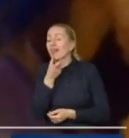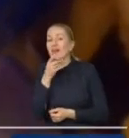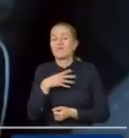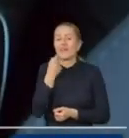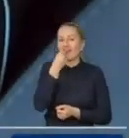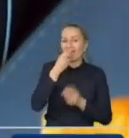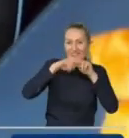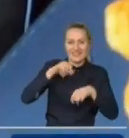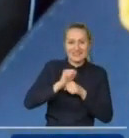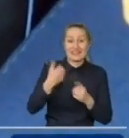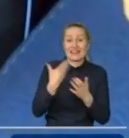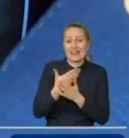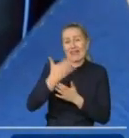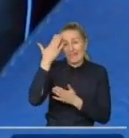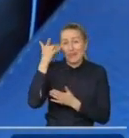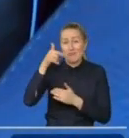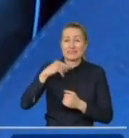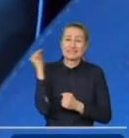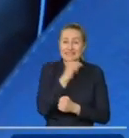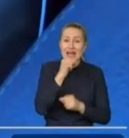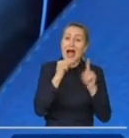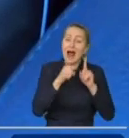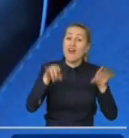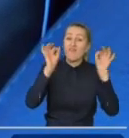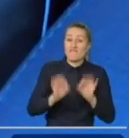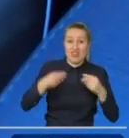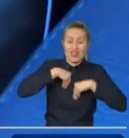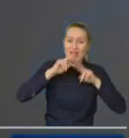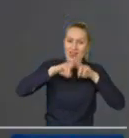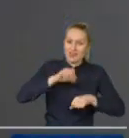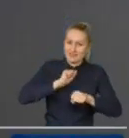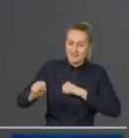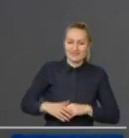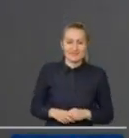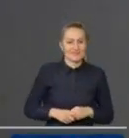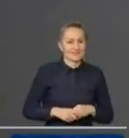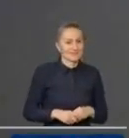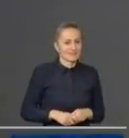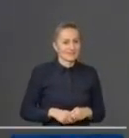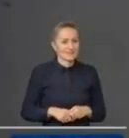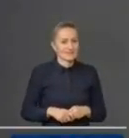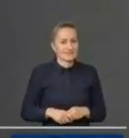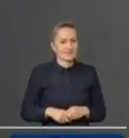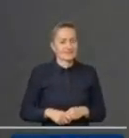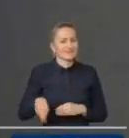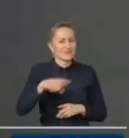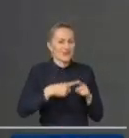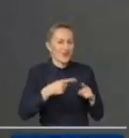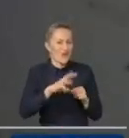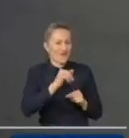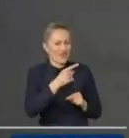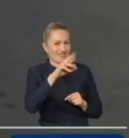zębami. Te można wprawdzie zawsze wyszczotkować, ale winy już z siebie nie zmyje. Trochę jak wydra, trochę jak